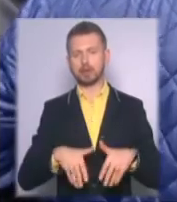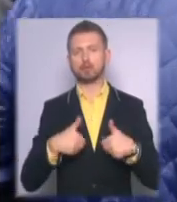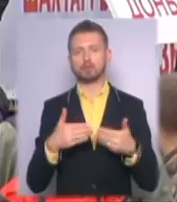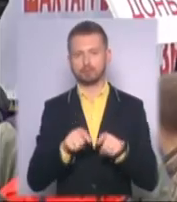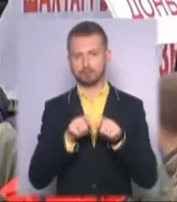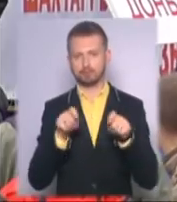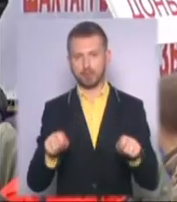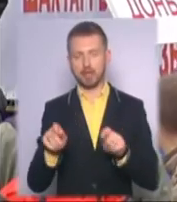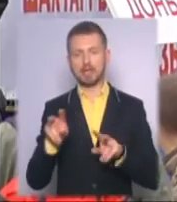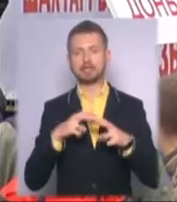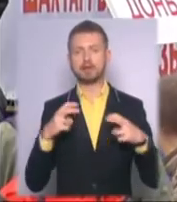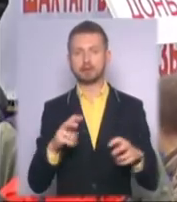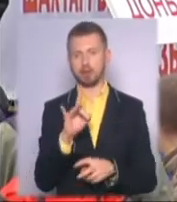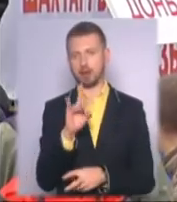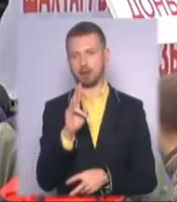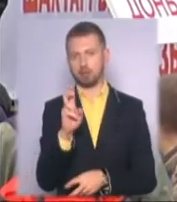Ради нацбезпеки і